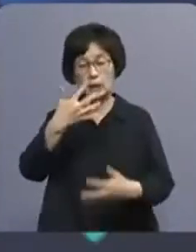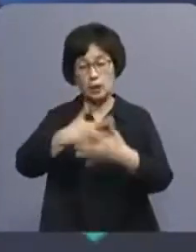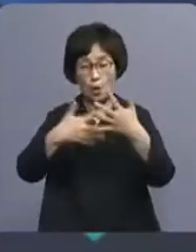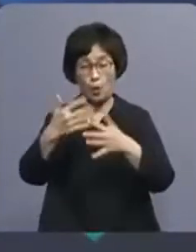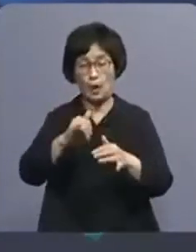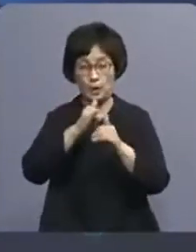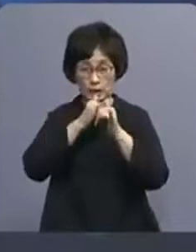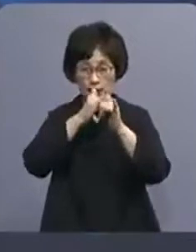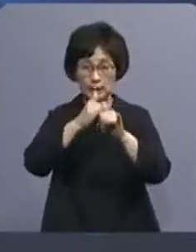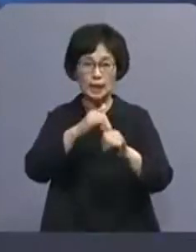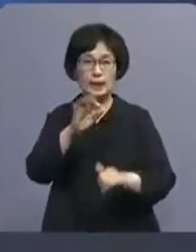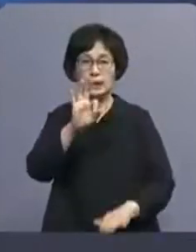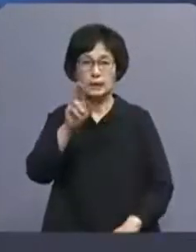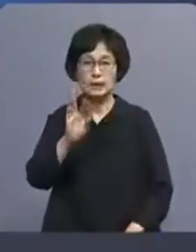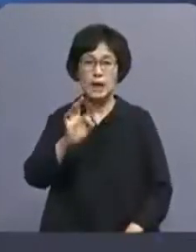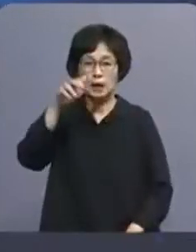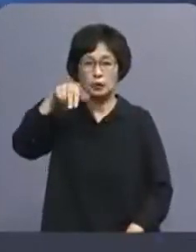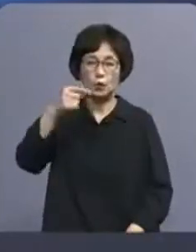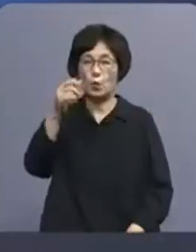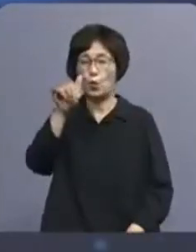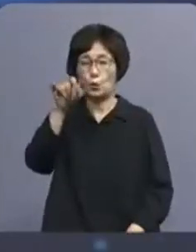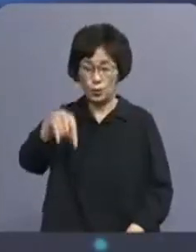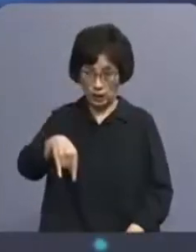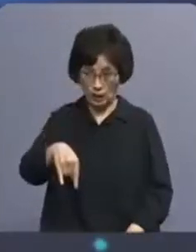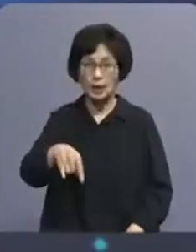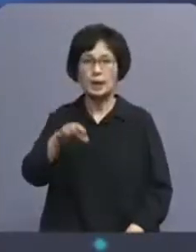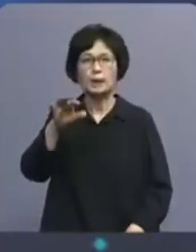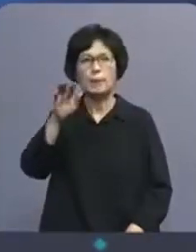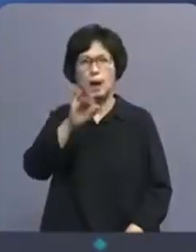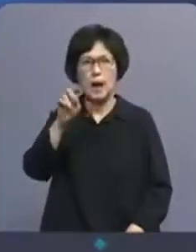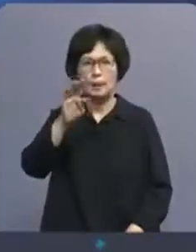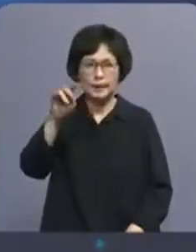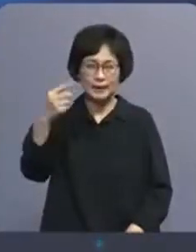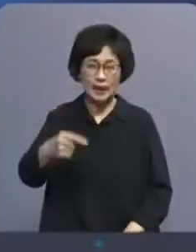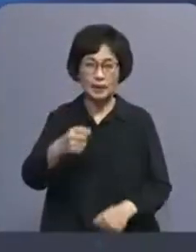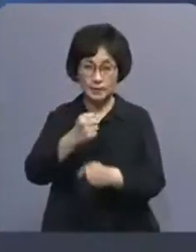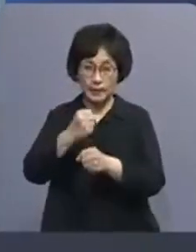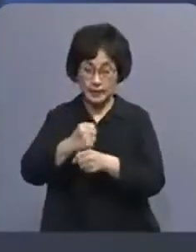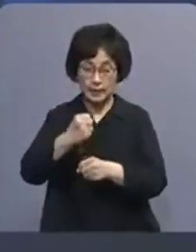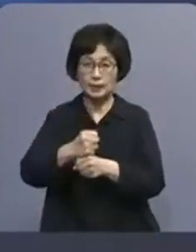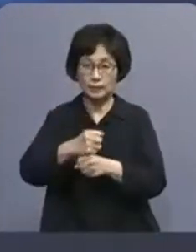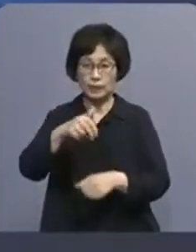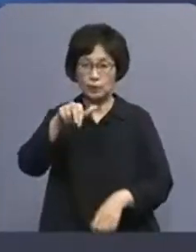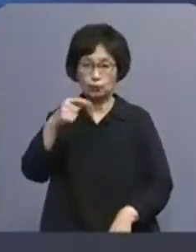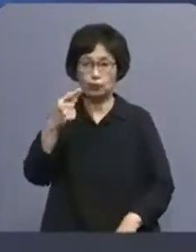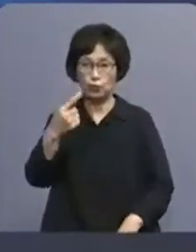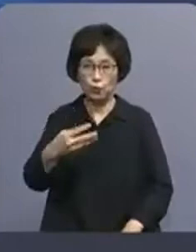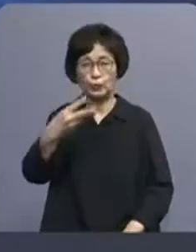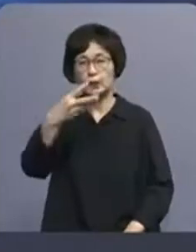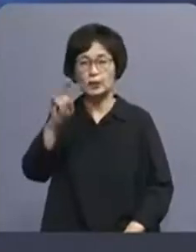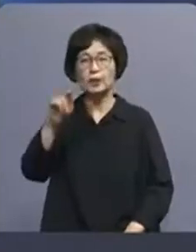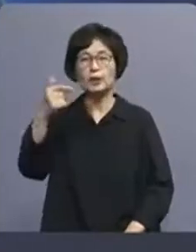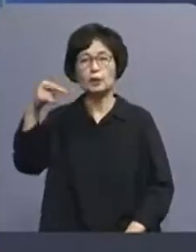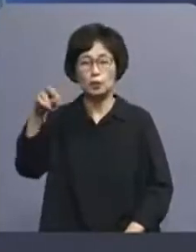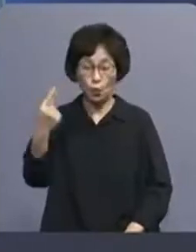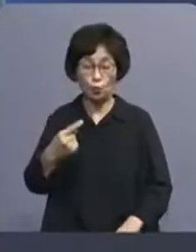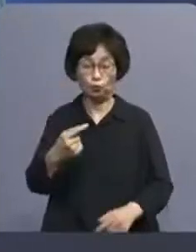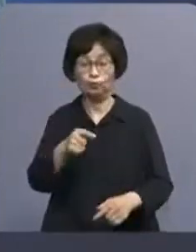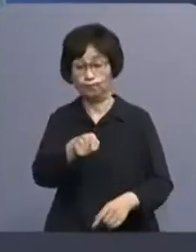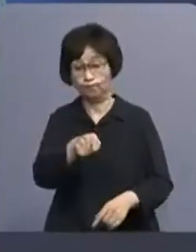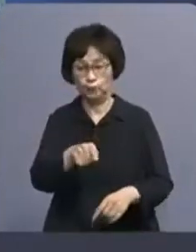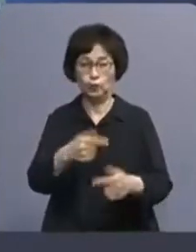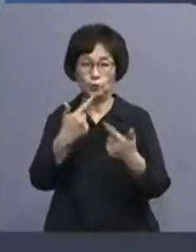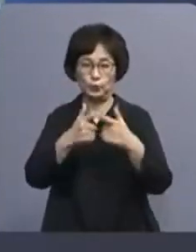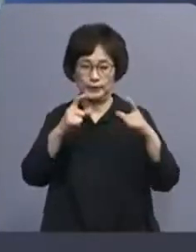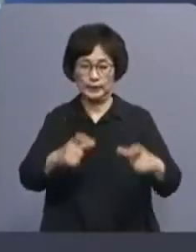수상한 배우 양조위와 영화 아바타의 두 번째 이야기, 물의 길, 존 랜도 프로듀서 등도 직접 부산을 찾았습니다.